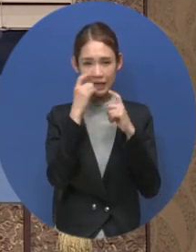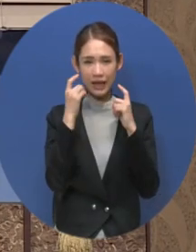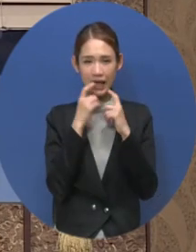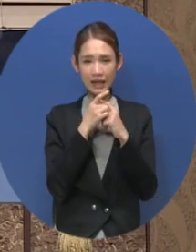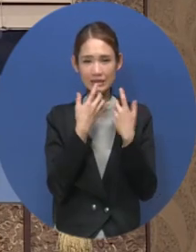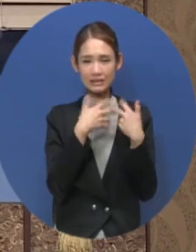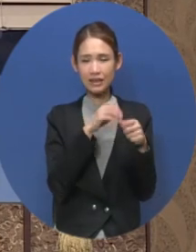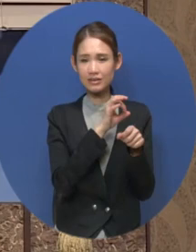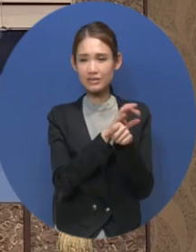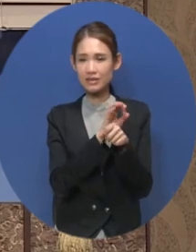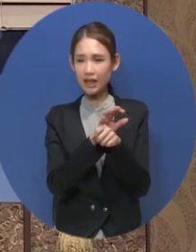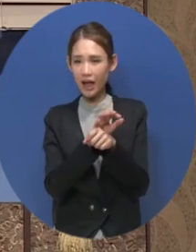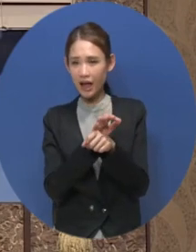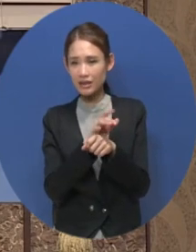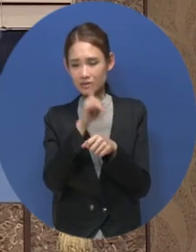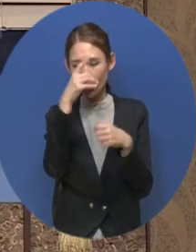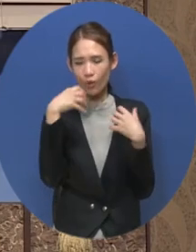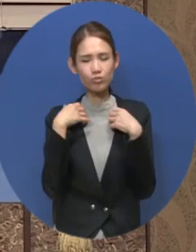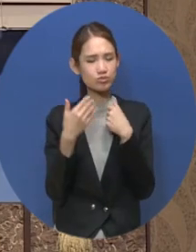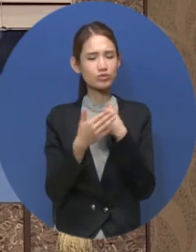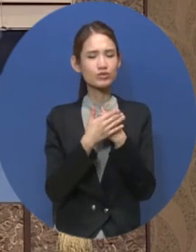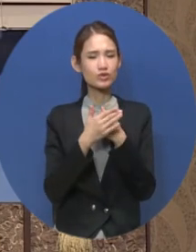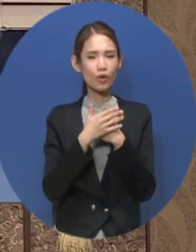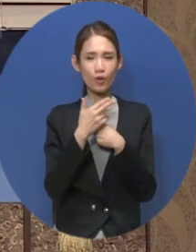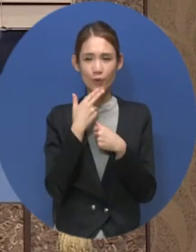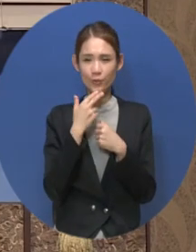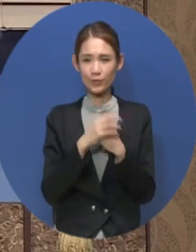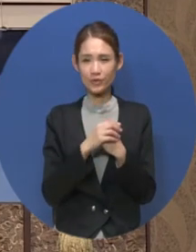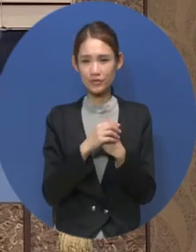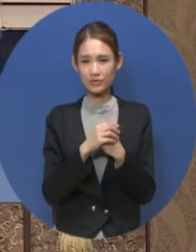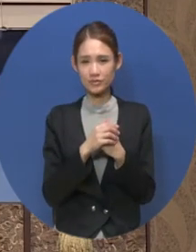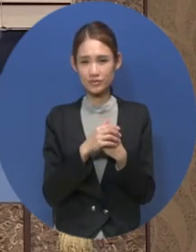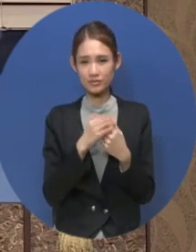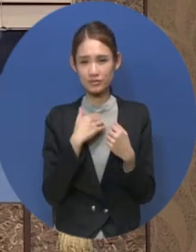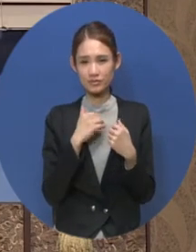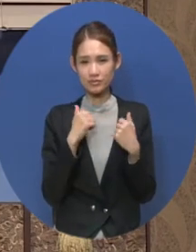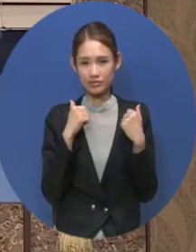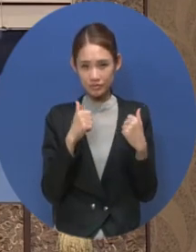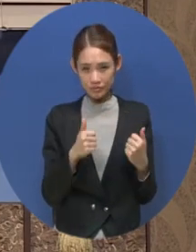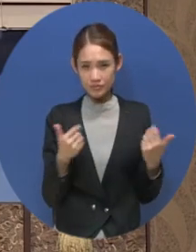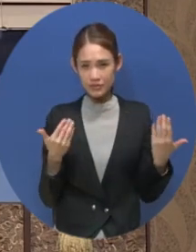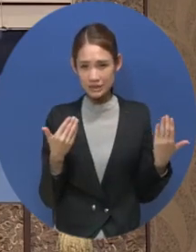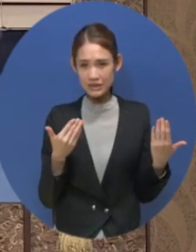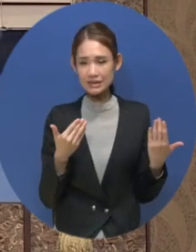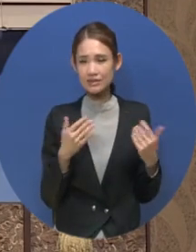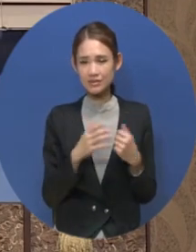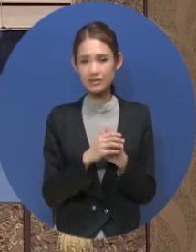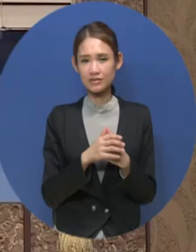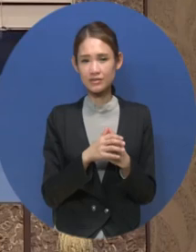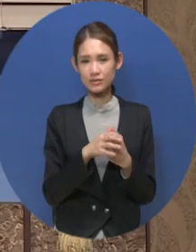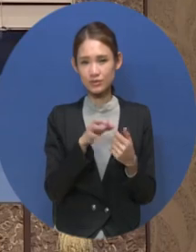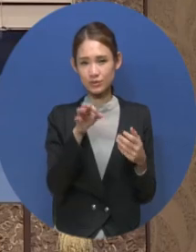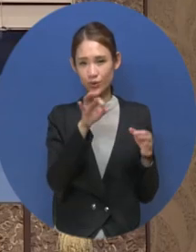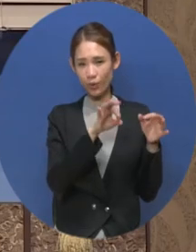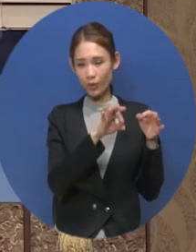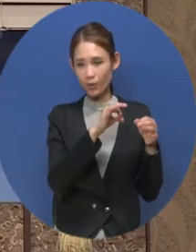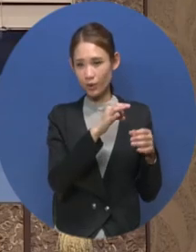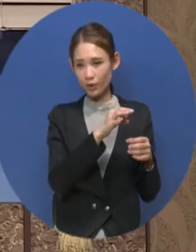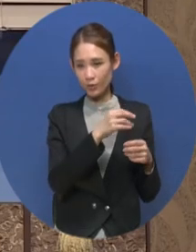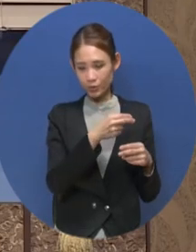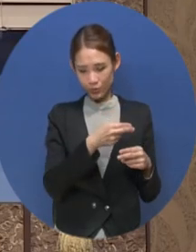장비를 마련해야 되는 네. 정부 지원이 없었습니다. 그래서 이제 사격 장비를 제가 열심히 일을 해가지고 네. 돈을